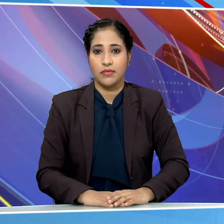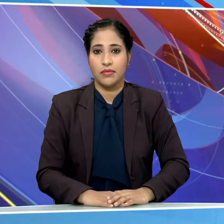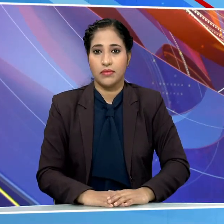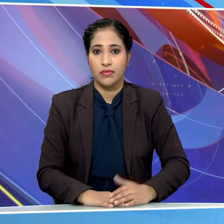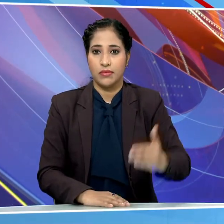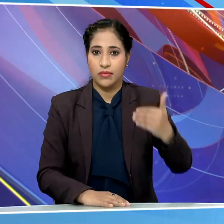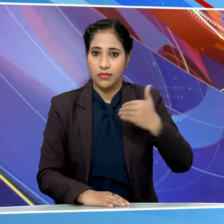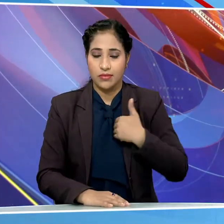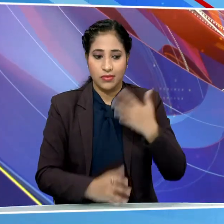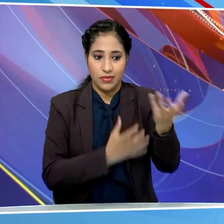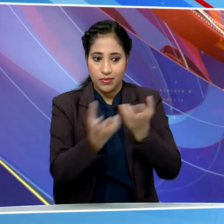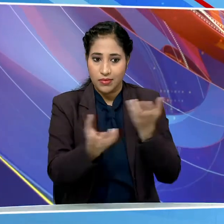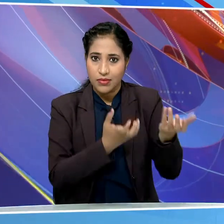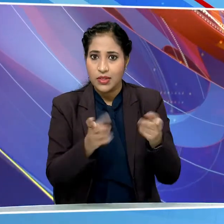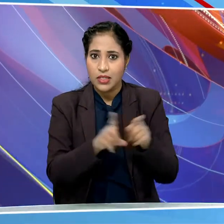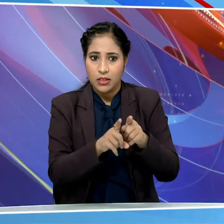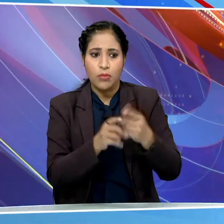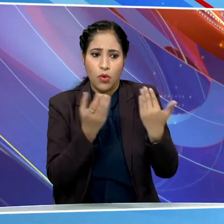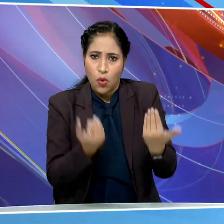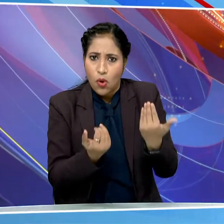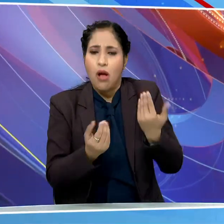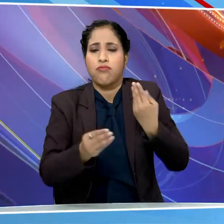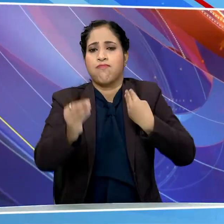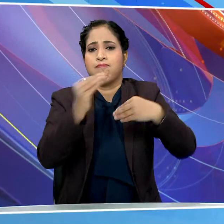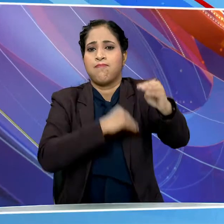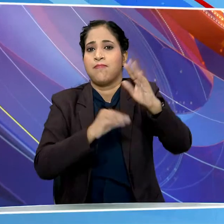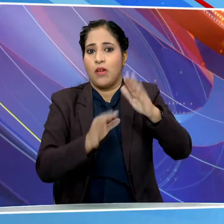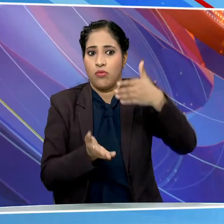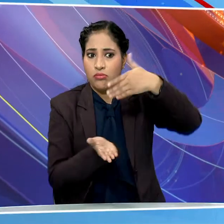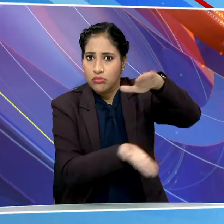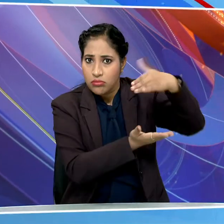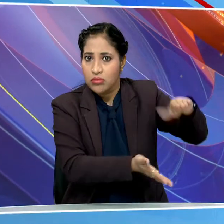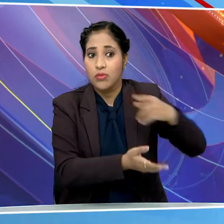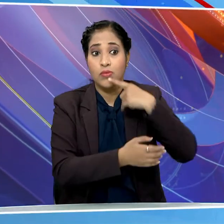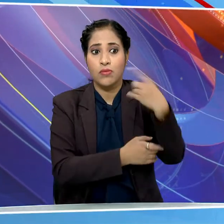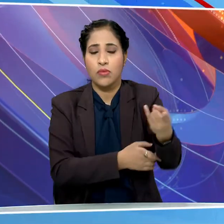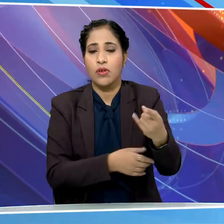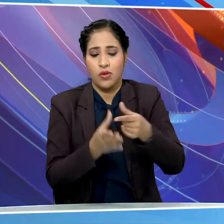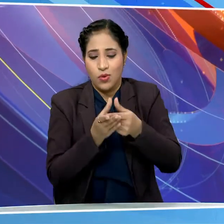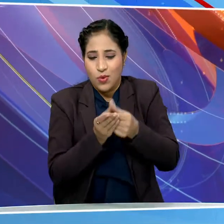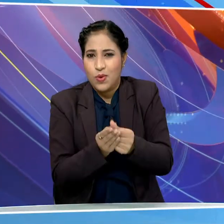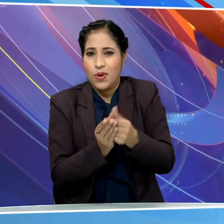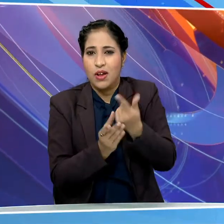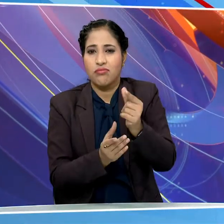हमने बादाम को इंपोर्ट करना शुरू किया और मूंगफली को कह दिया, वो मूंगफली तो